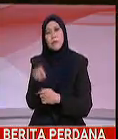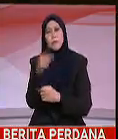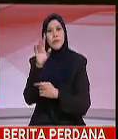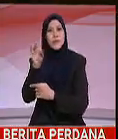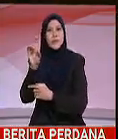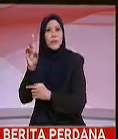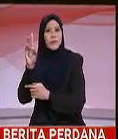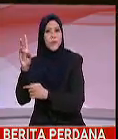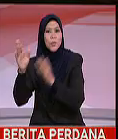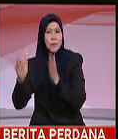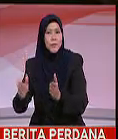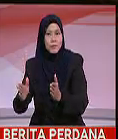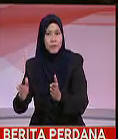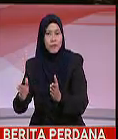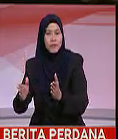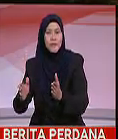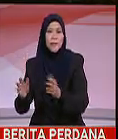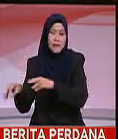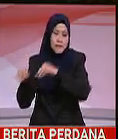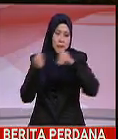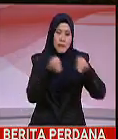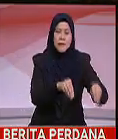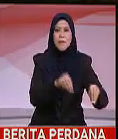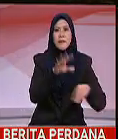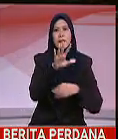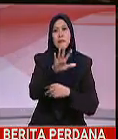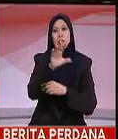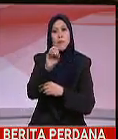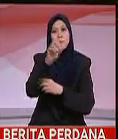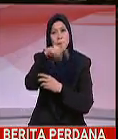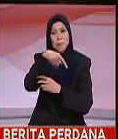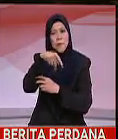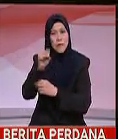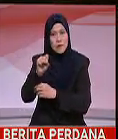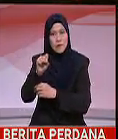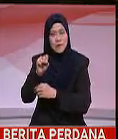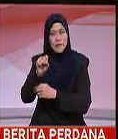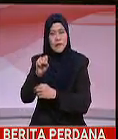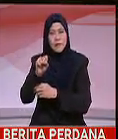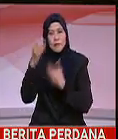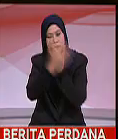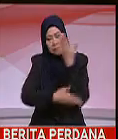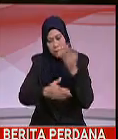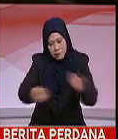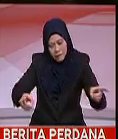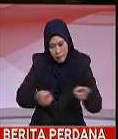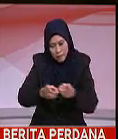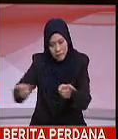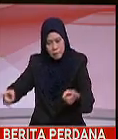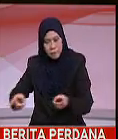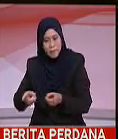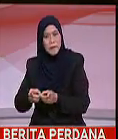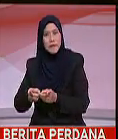11,777 penduduk yang terjejas telah pun dipindahkan ke 50 PPS di seluruh daerah ataupun